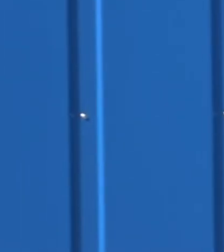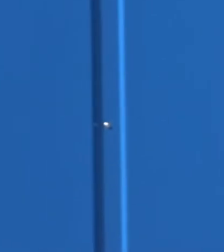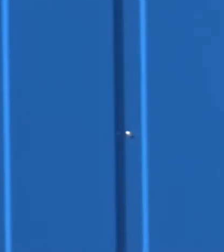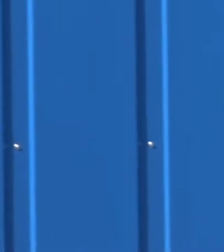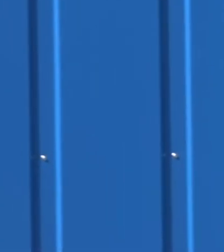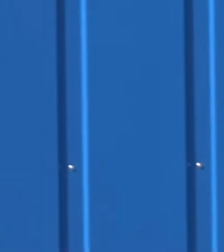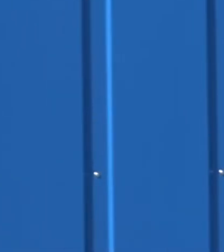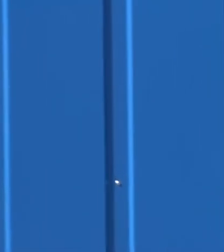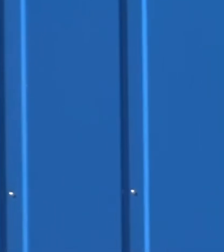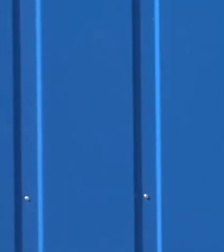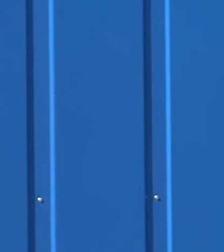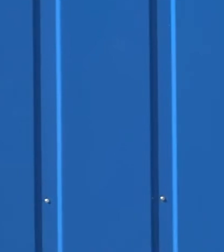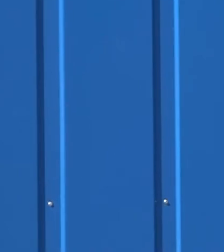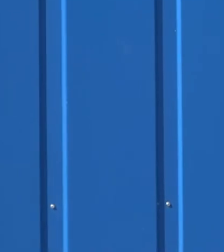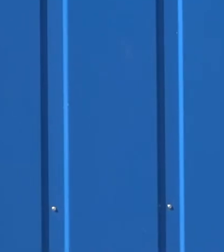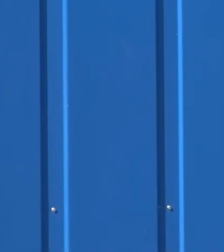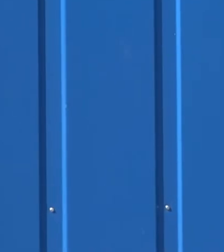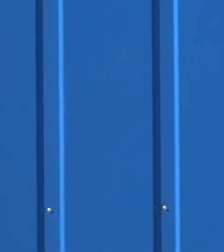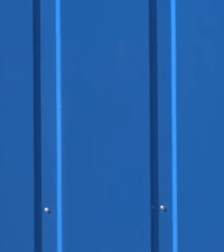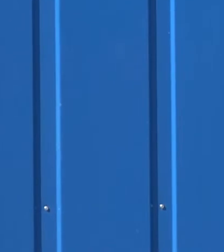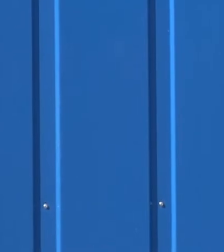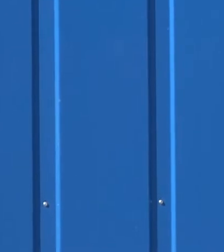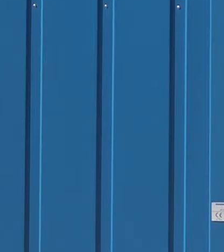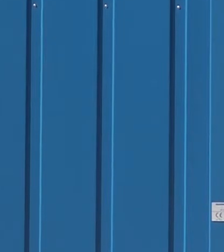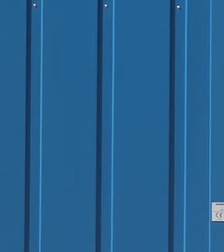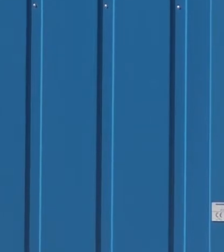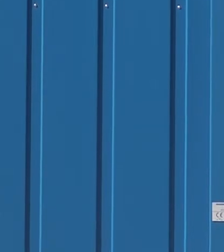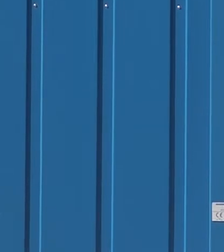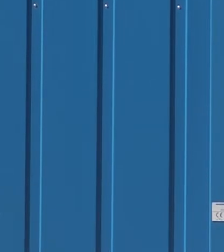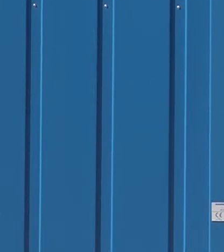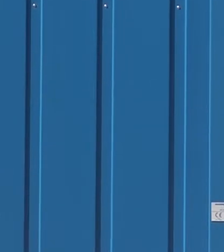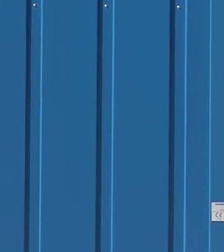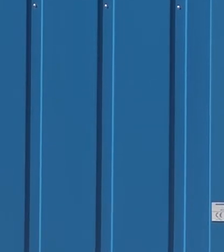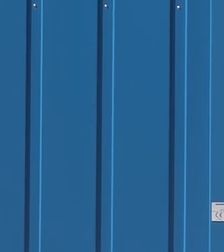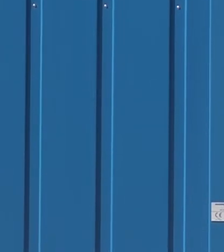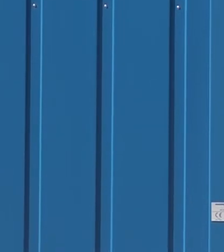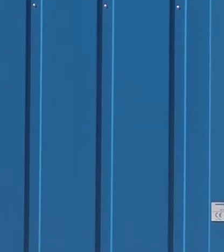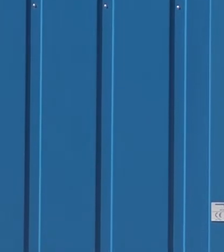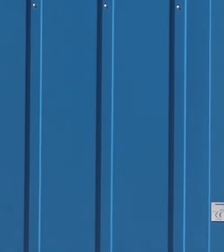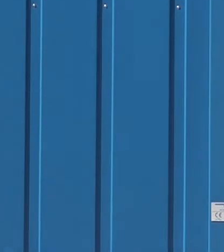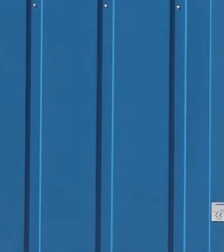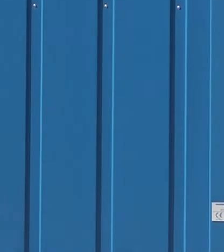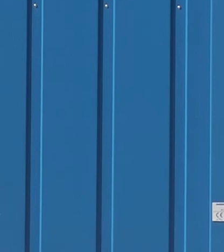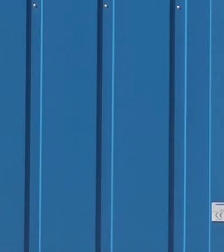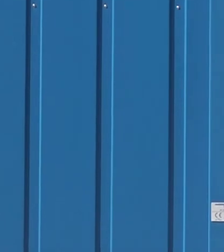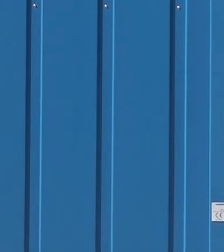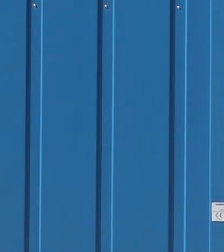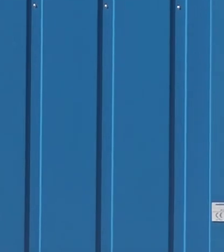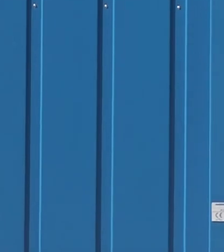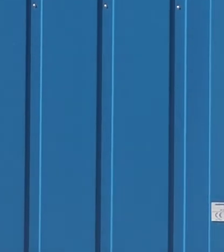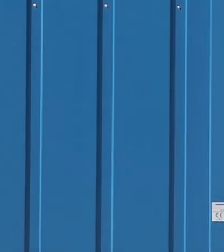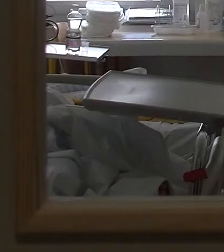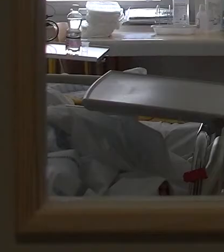5891 testov, število potrjenih okužb pa je prvič preseglo 1000 in to krepko. Narašča tudi število hospitaliziranih, danes